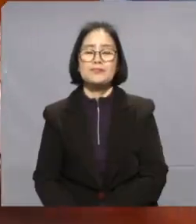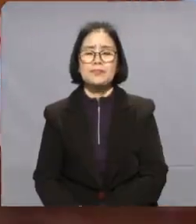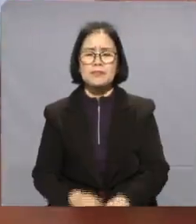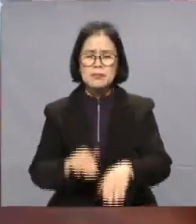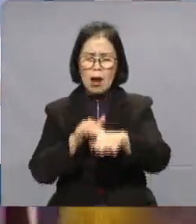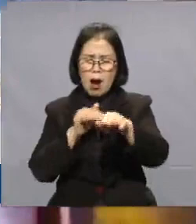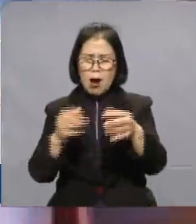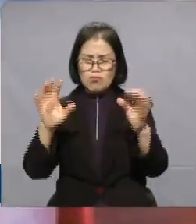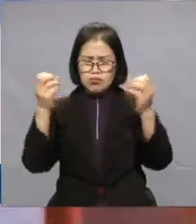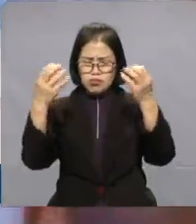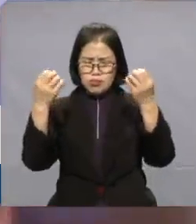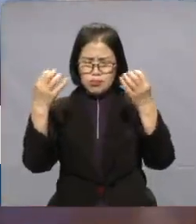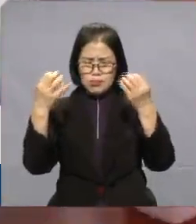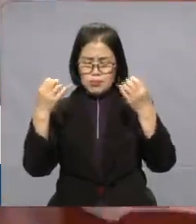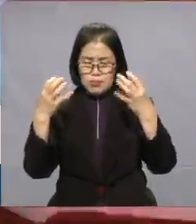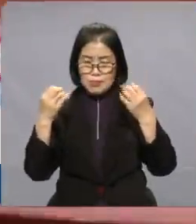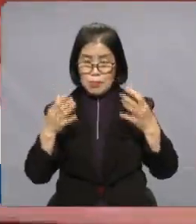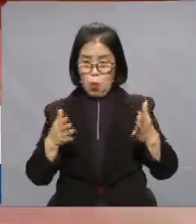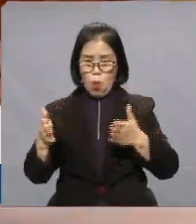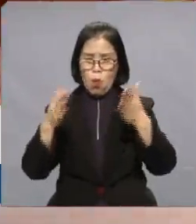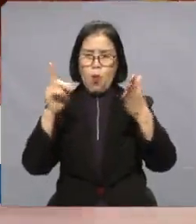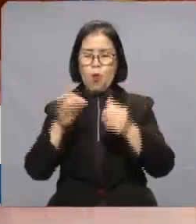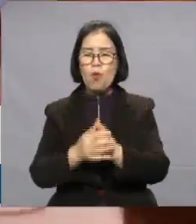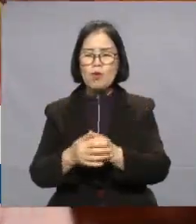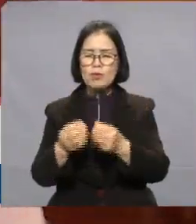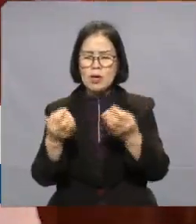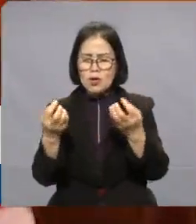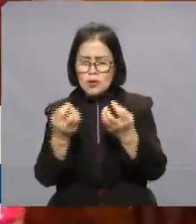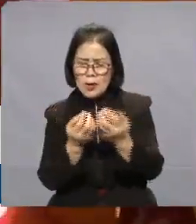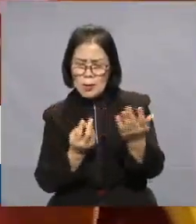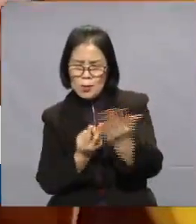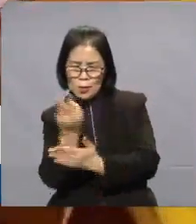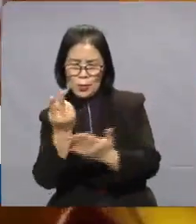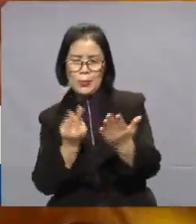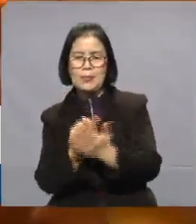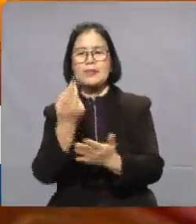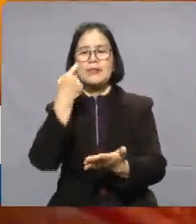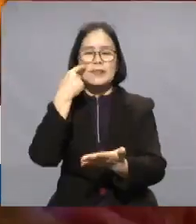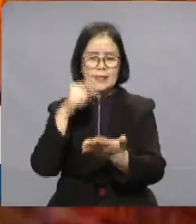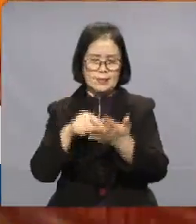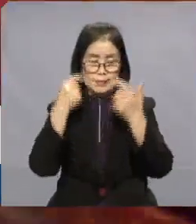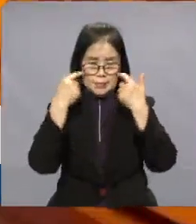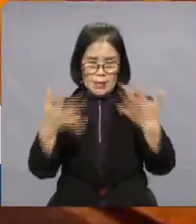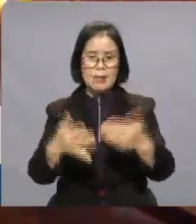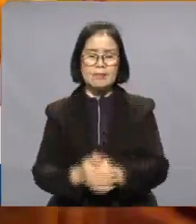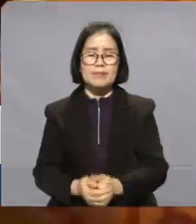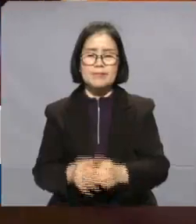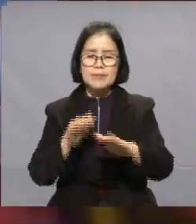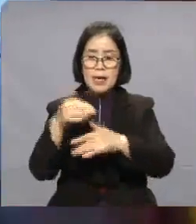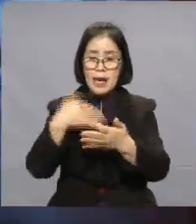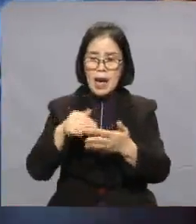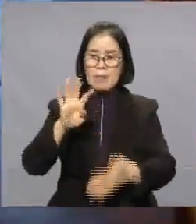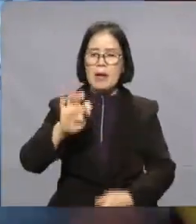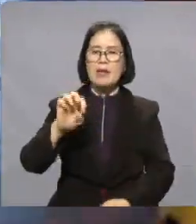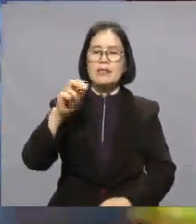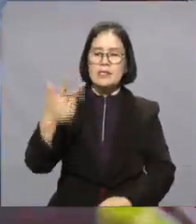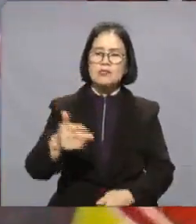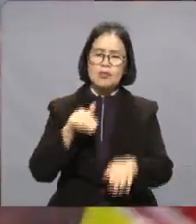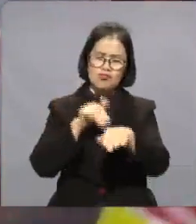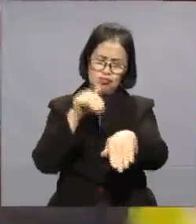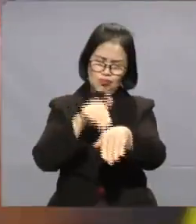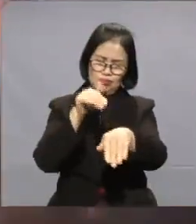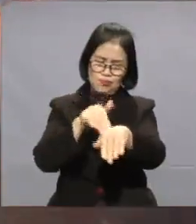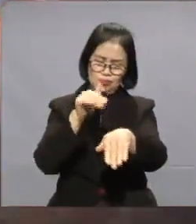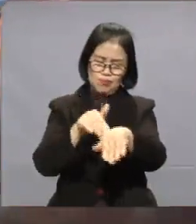차로마다 비상등이 깜빡이는 도로. 살얼음에 미끌린 흔적이 역력합니다. 차량 47대가 잇따라